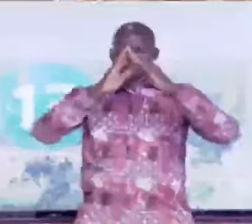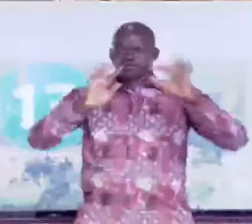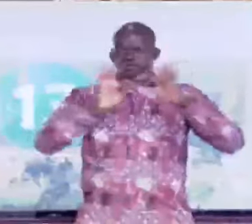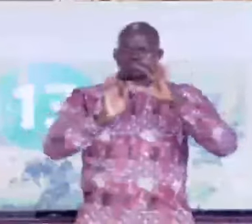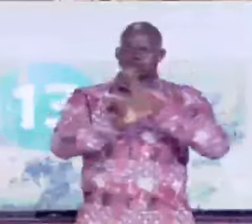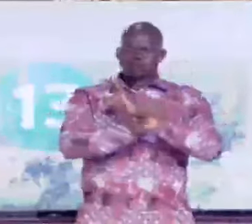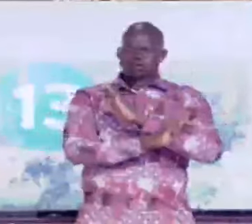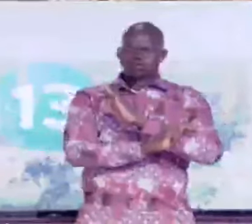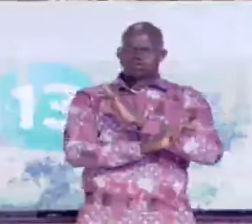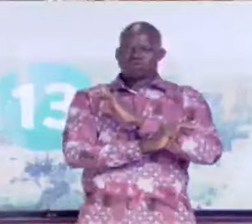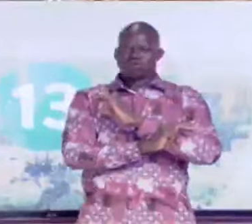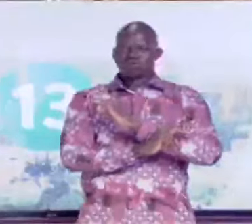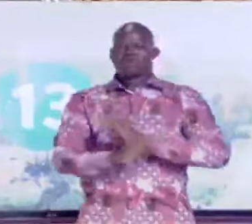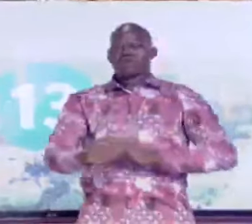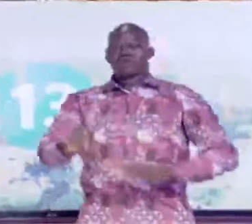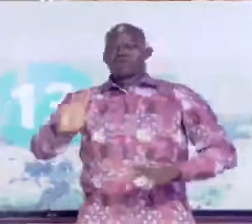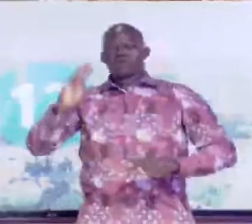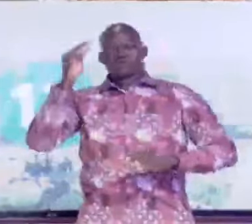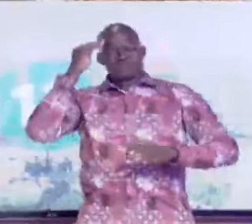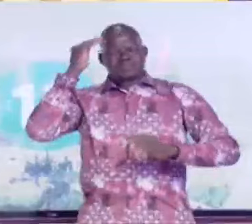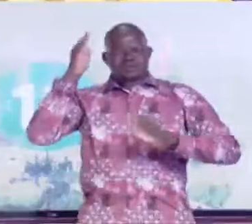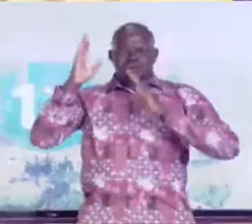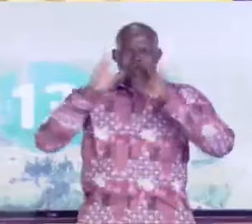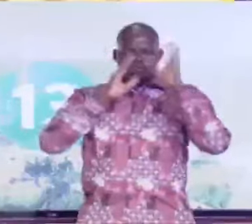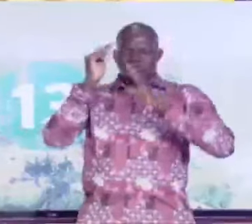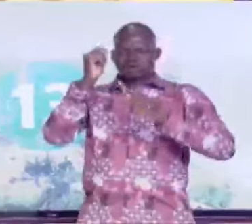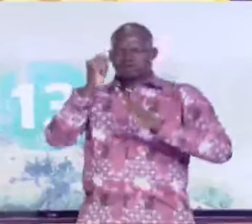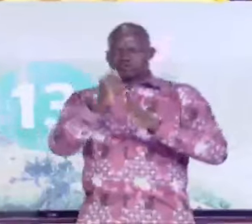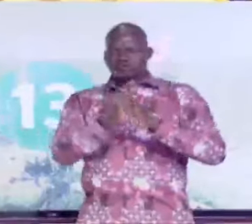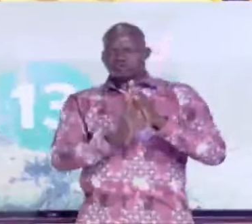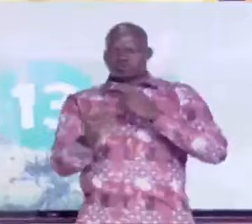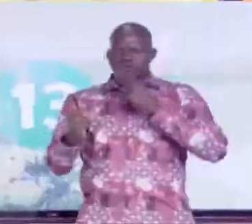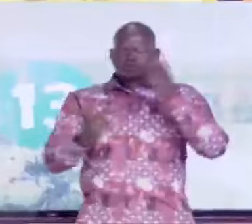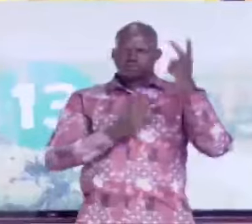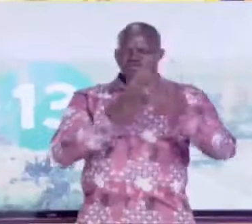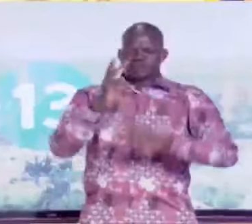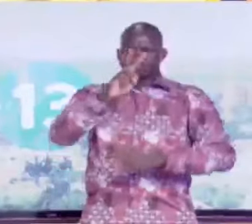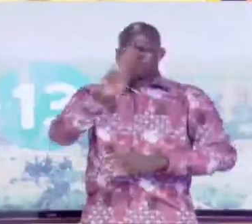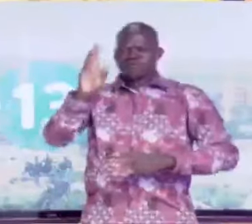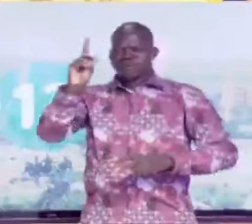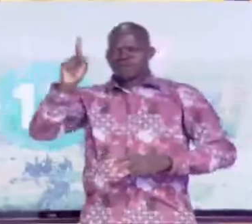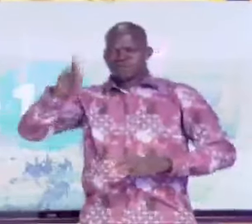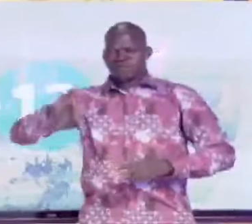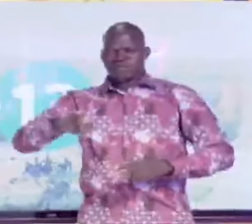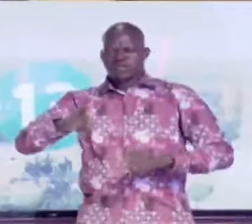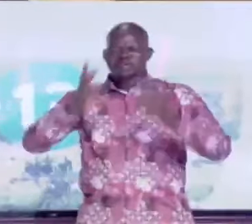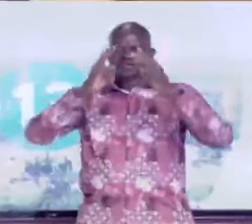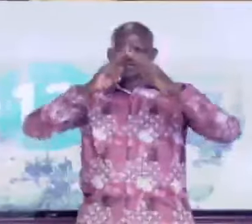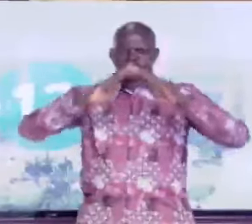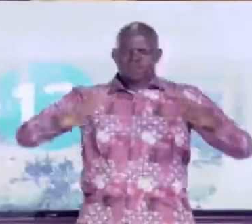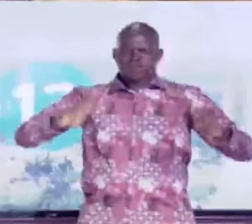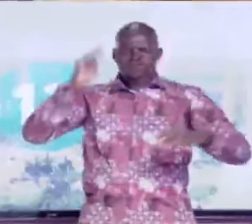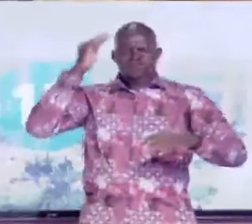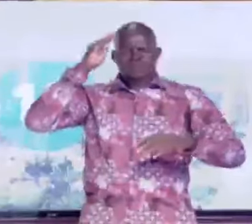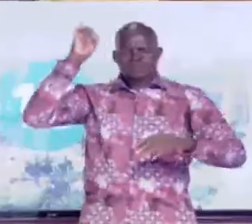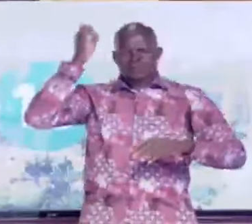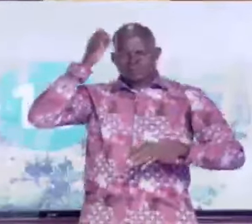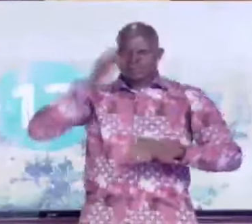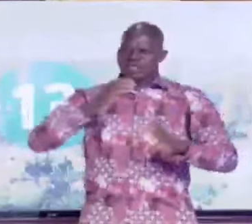Nanoro, Rimtalba Jean-Emmanuel Ouedraogo rend visite au VDP de la commune. Le ministre d'État